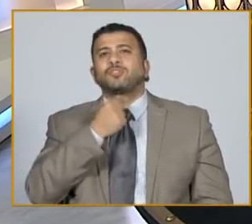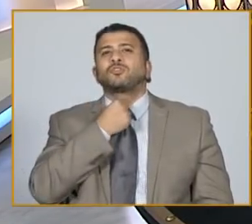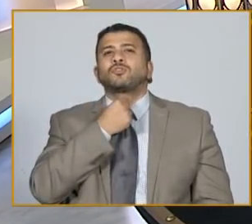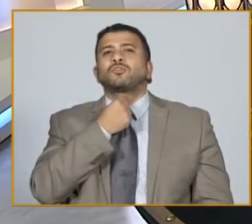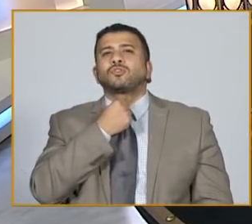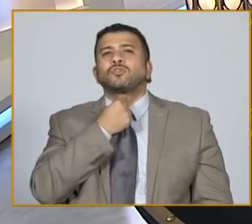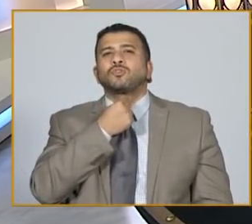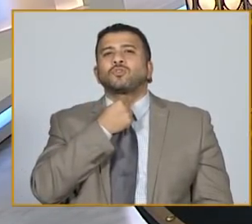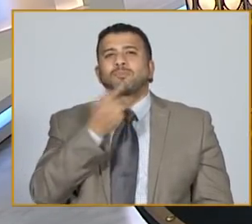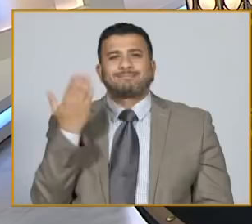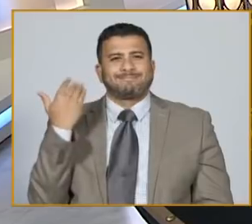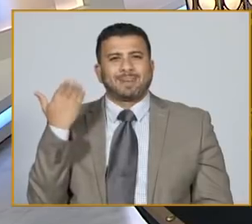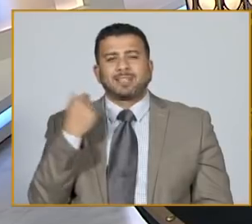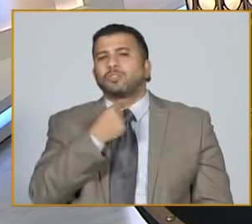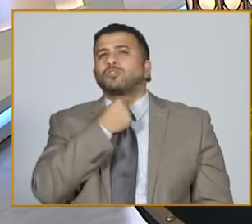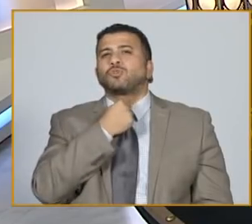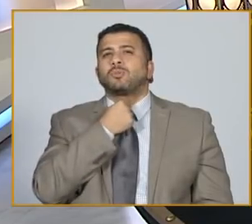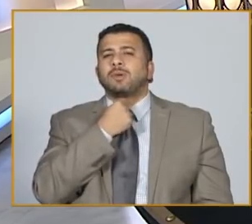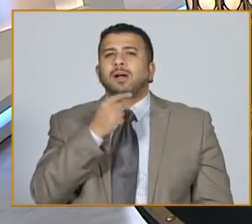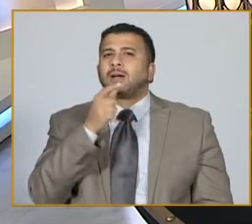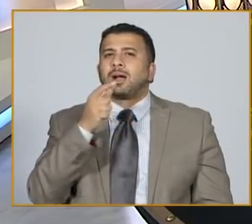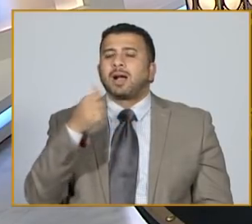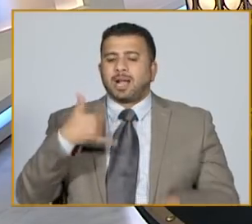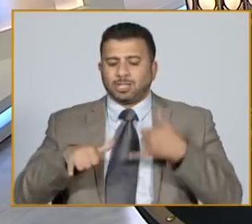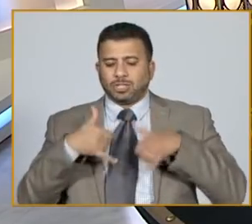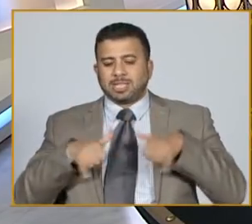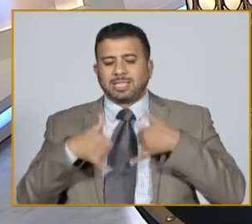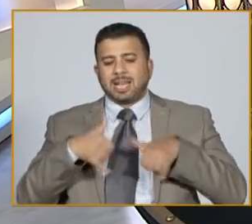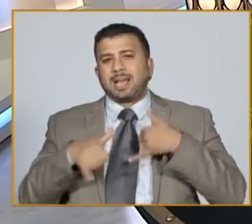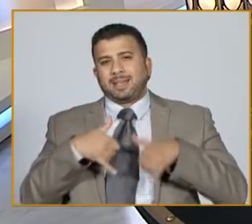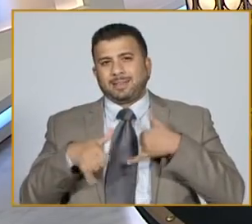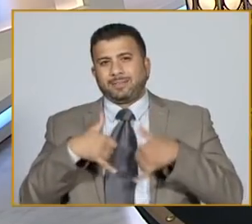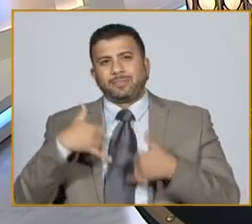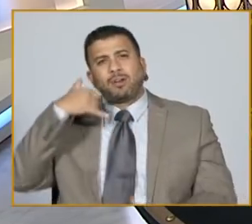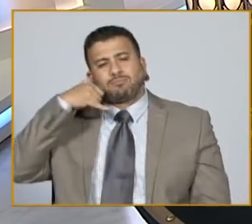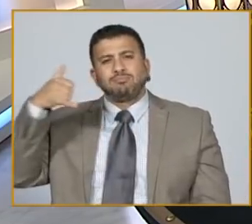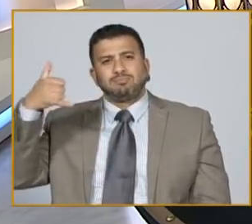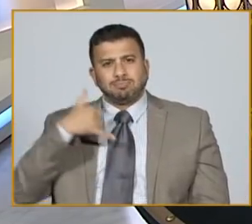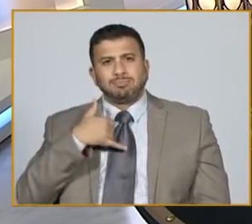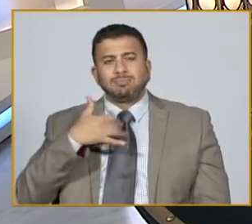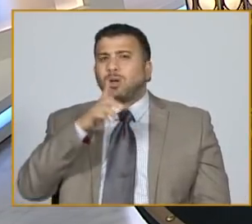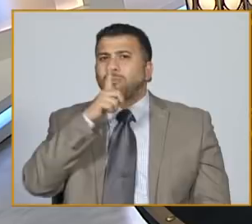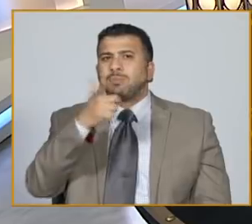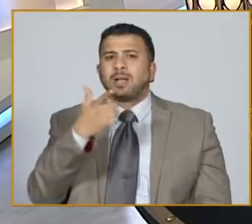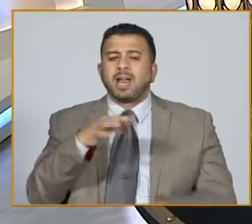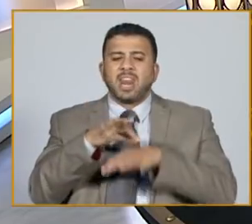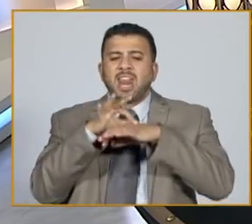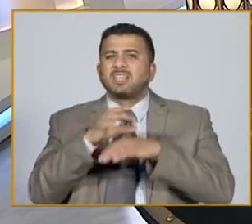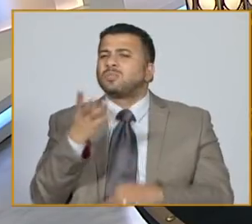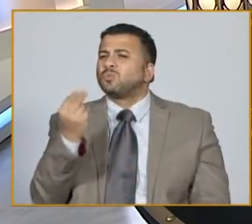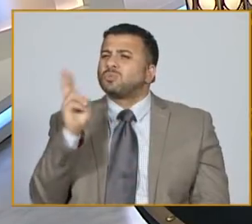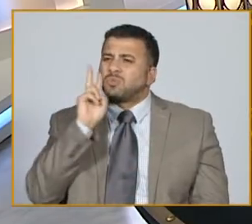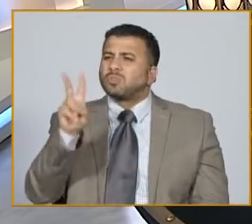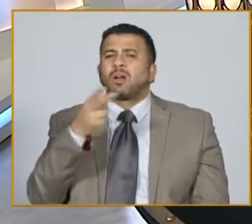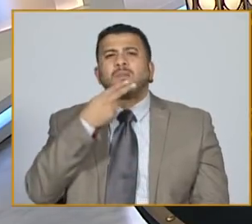يوم الجمعة الماضي الأخ عبد الوهاب من الجزائر بارك الله فيه طبعا سألني، يقول هناك أناس يعني يكذبون للأسف